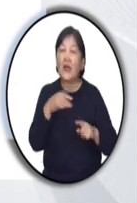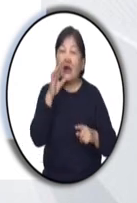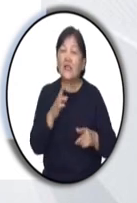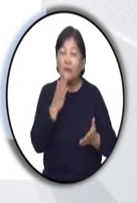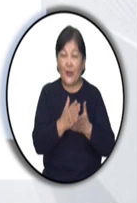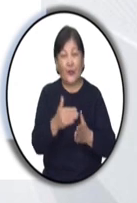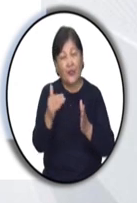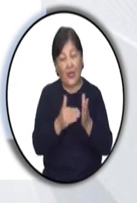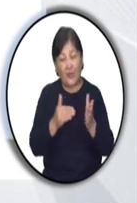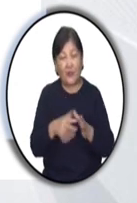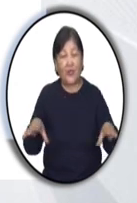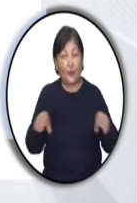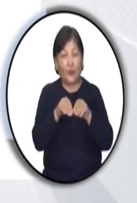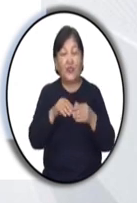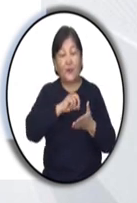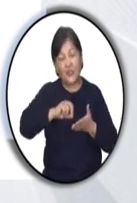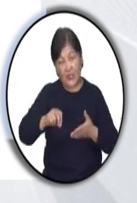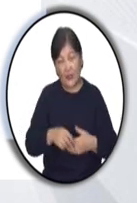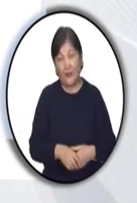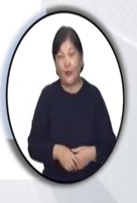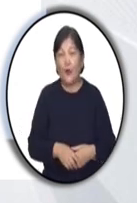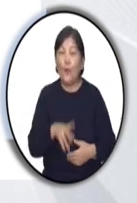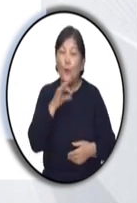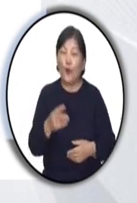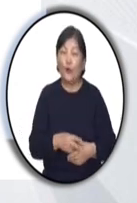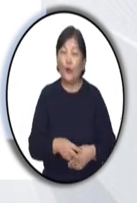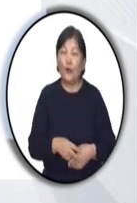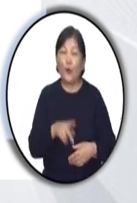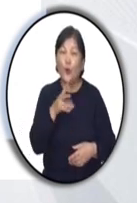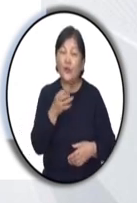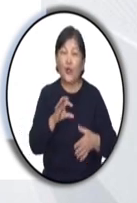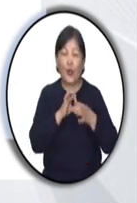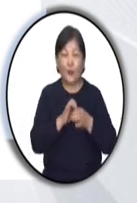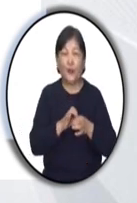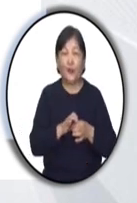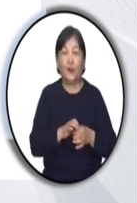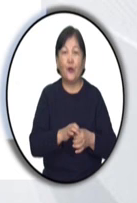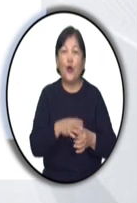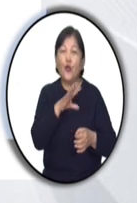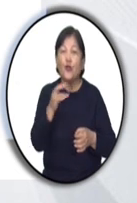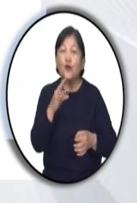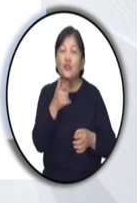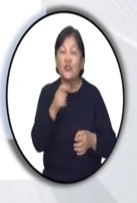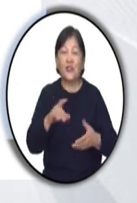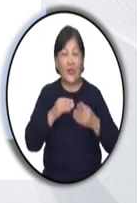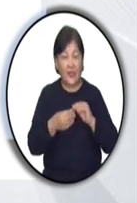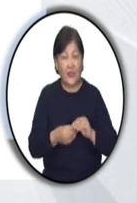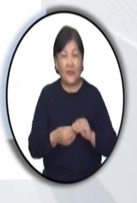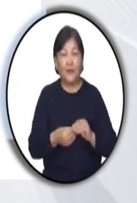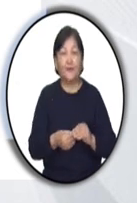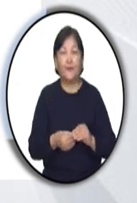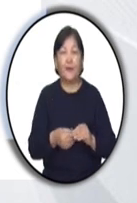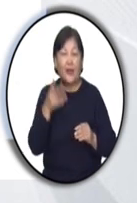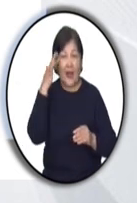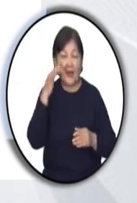тулд ямар одоо гац байна уу? Тэрийгэ тайлбарлаа дүгнэлтэд бичээрэй. За, мөн энэ хэрэгтэй бол өнөөдрийн сурсан